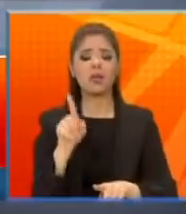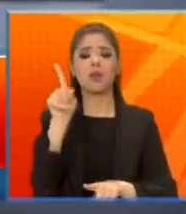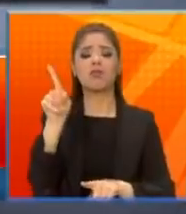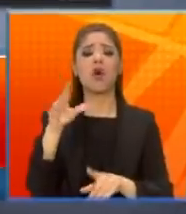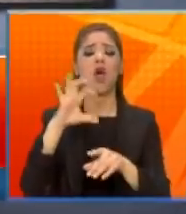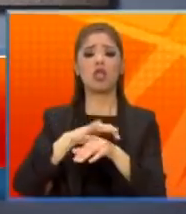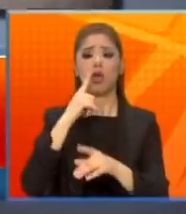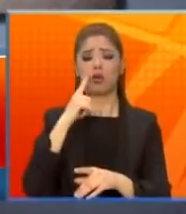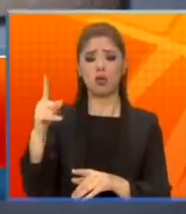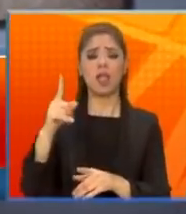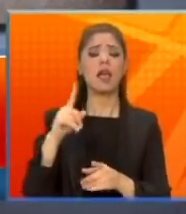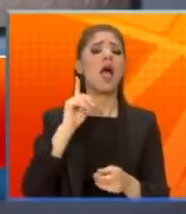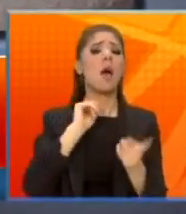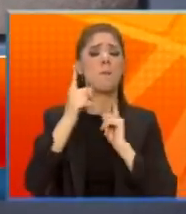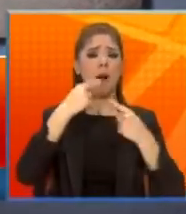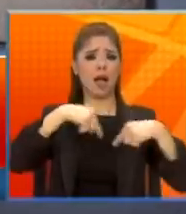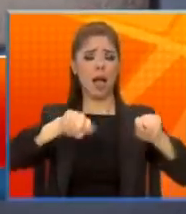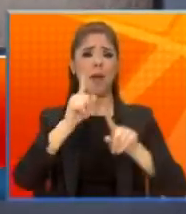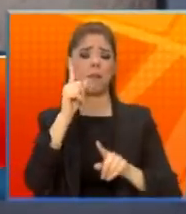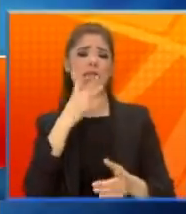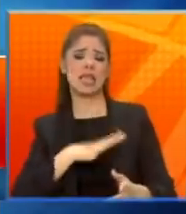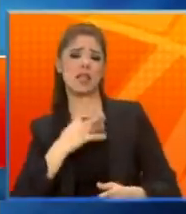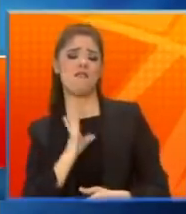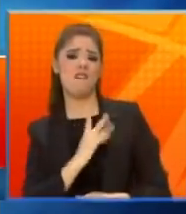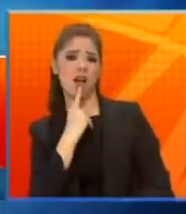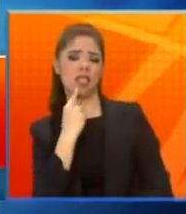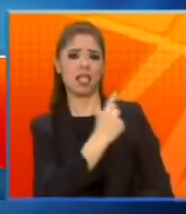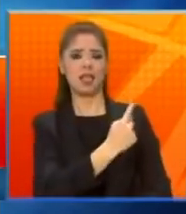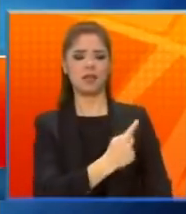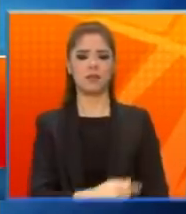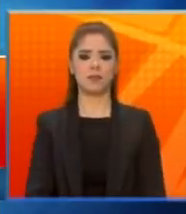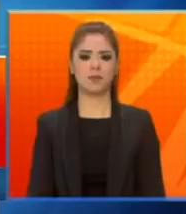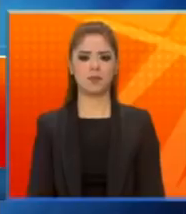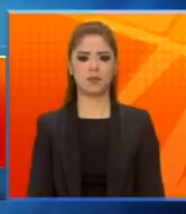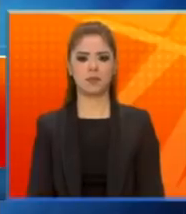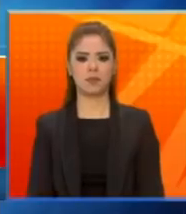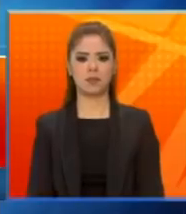sanık doktor mahkeme heyetinden ilginç bir talepte bulundu.